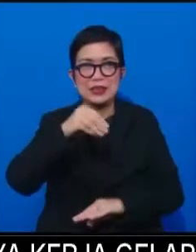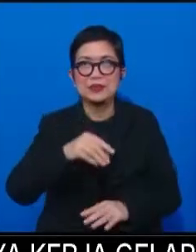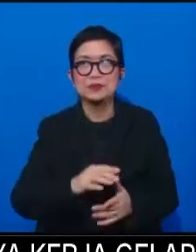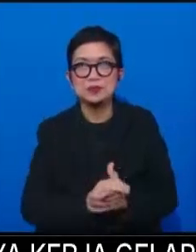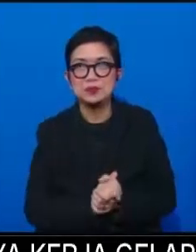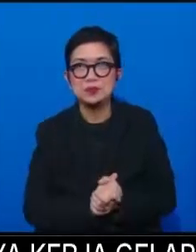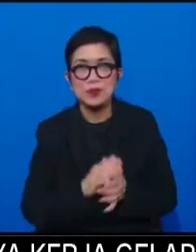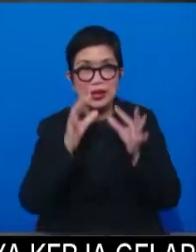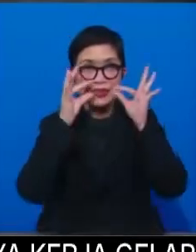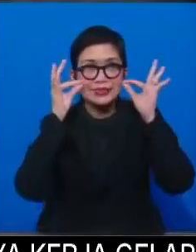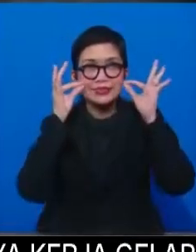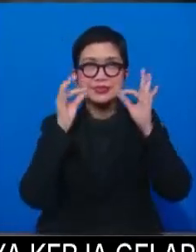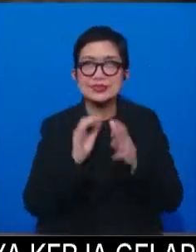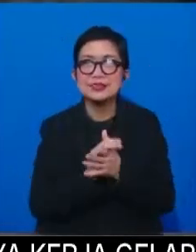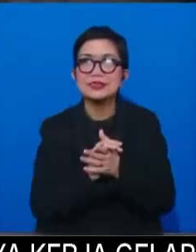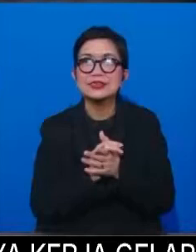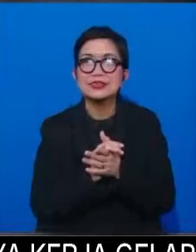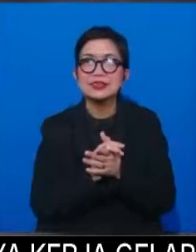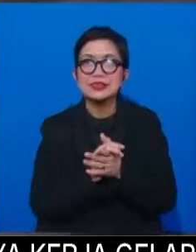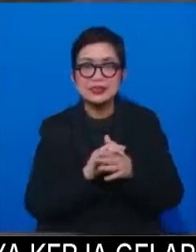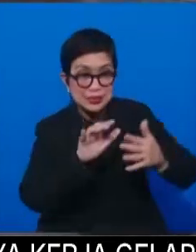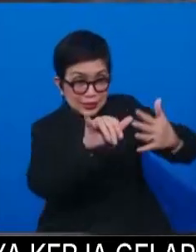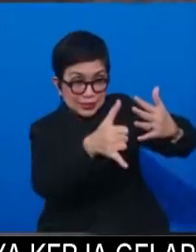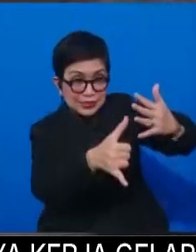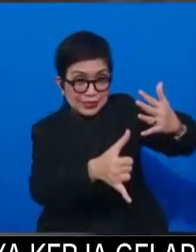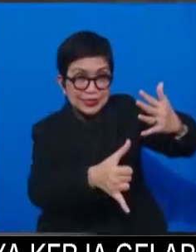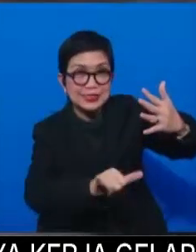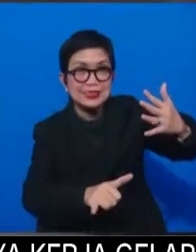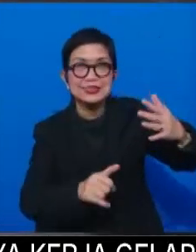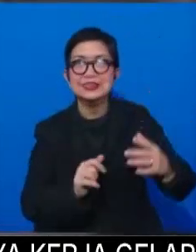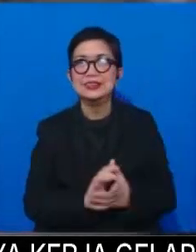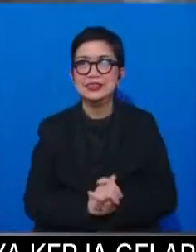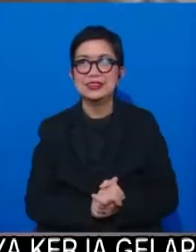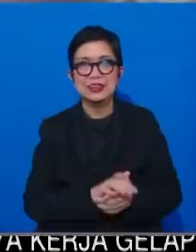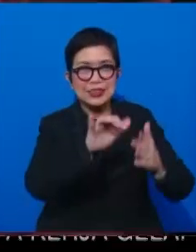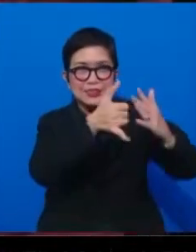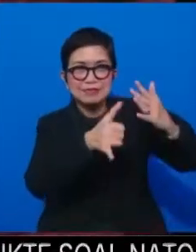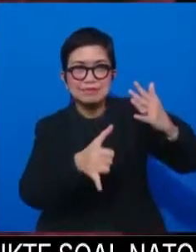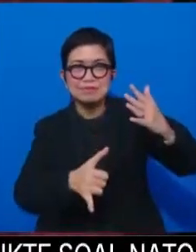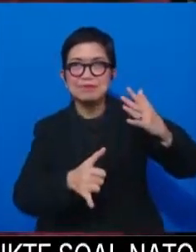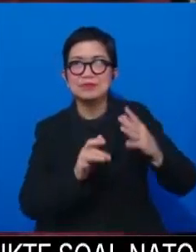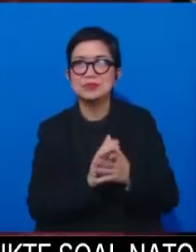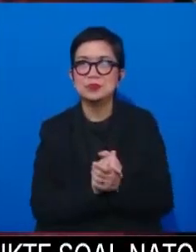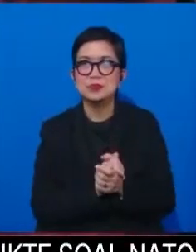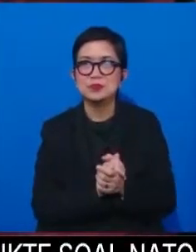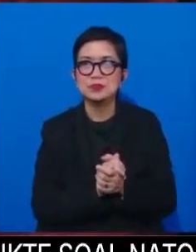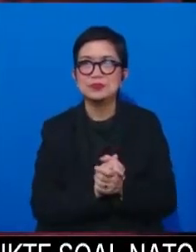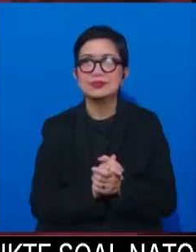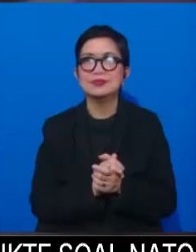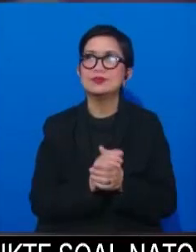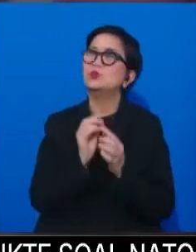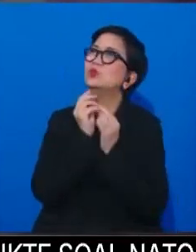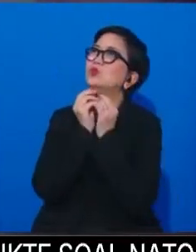Awalnya, kucing-kucing tersebut dinilai secara fisik sesuai ras masing-masing. Kucing-kucing lucu ini juga saling adu cantik dan